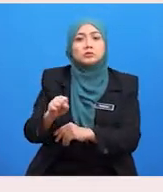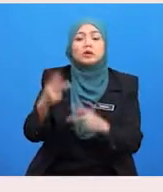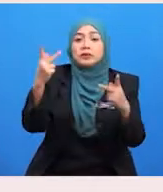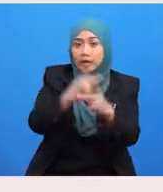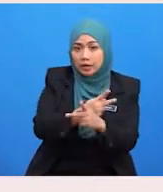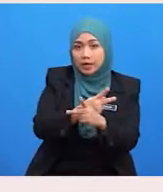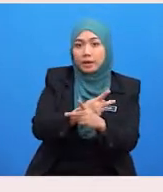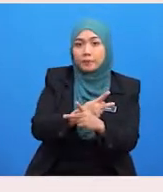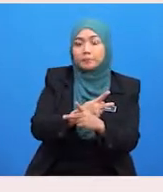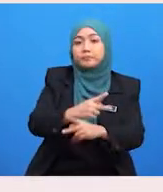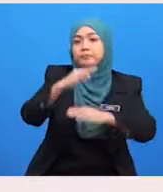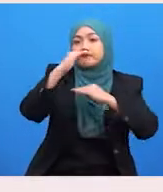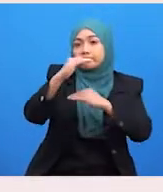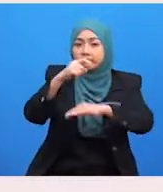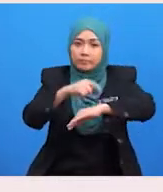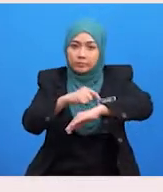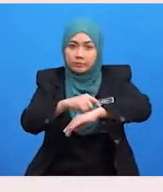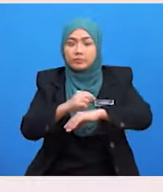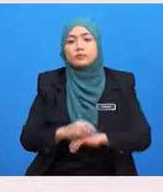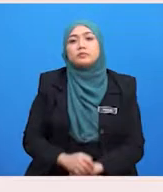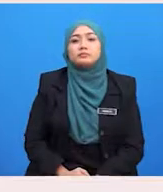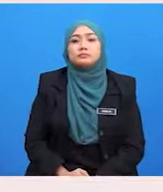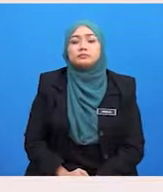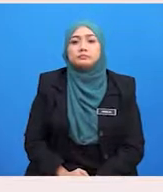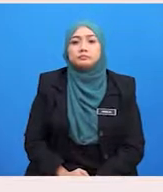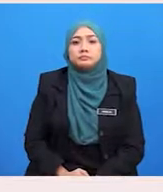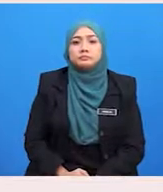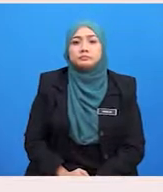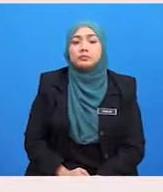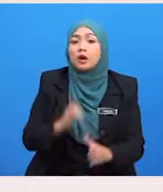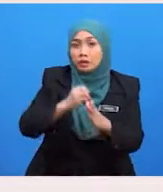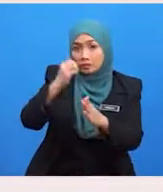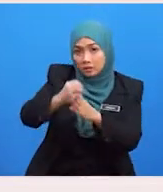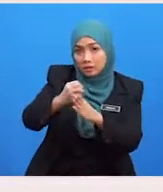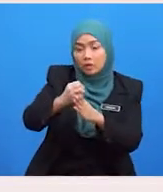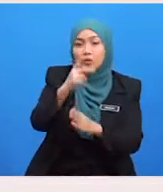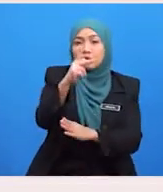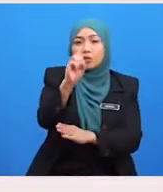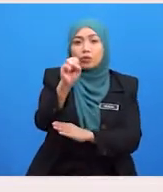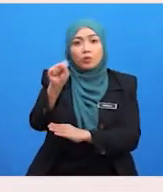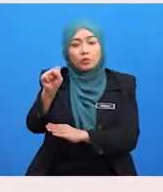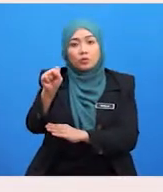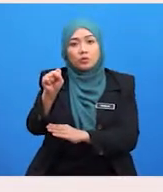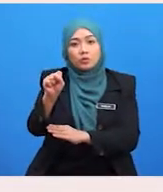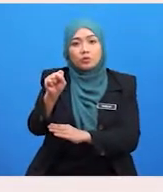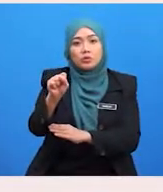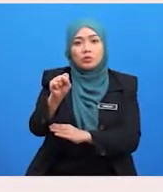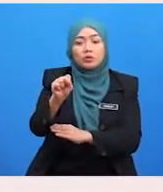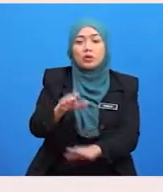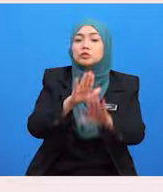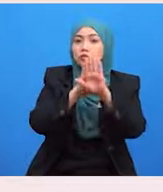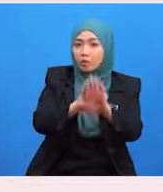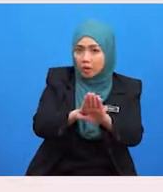darab tempoh masa atau kos aset bukan semasa